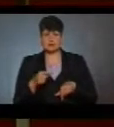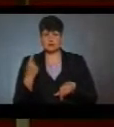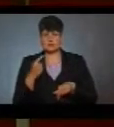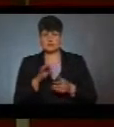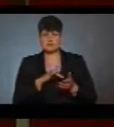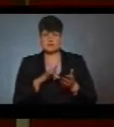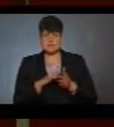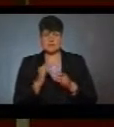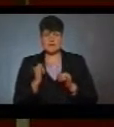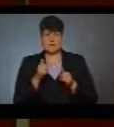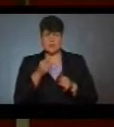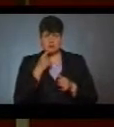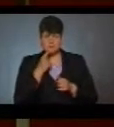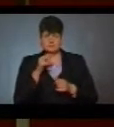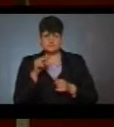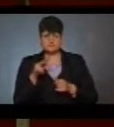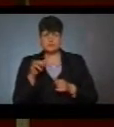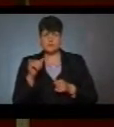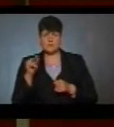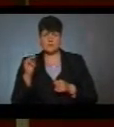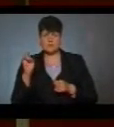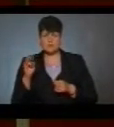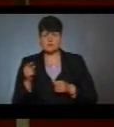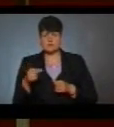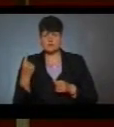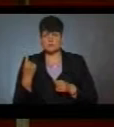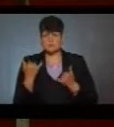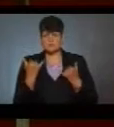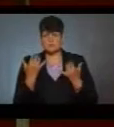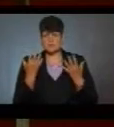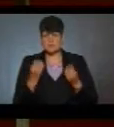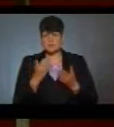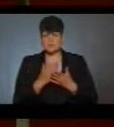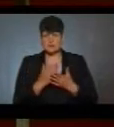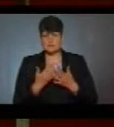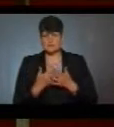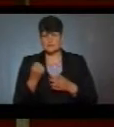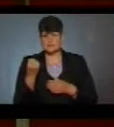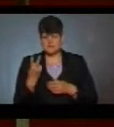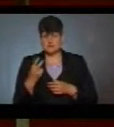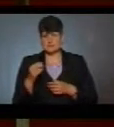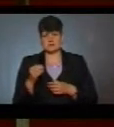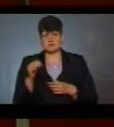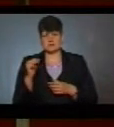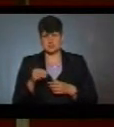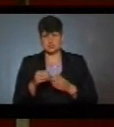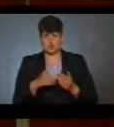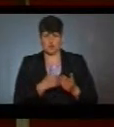центру переливання крові Петра Лучанка, в Тернопільській області на сьогодні є близько 12 тисяч добровільних донорів